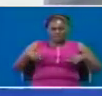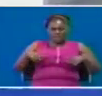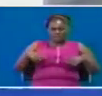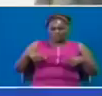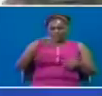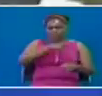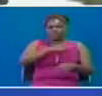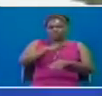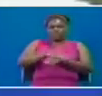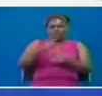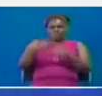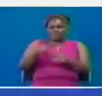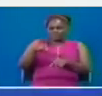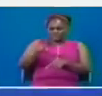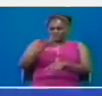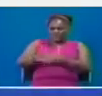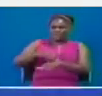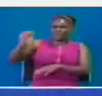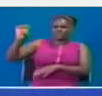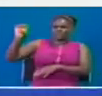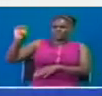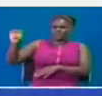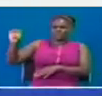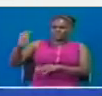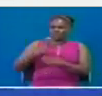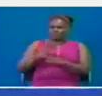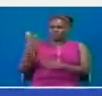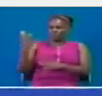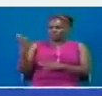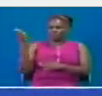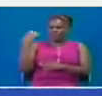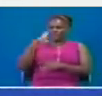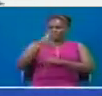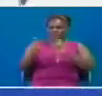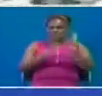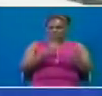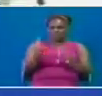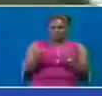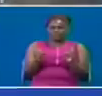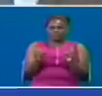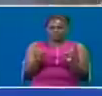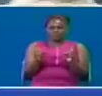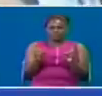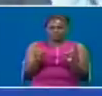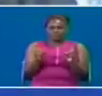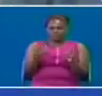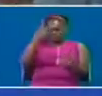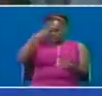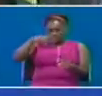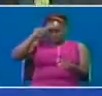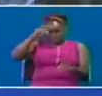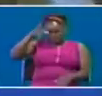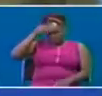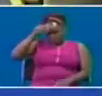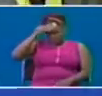hii licha kupata alama ya E kwenye mtihani uliopita wa KCSE. Sera za mfumo wa masomo ya